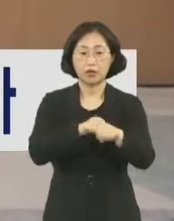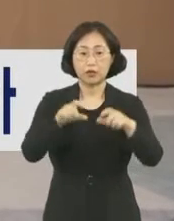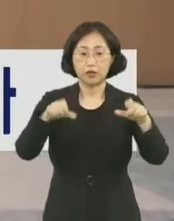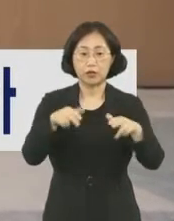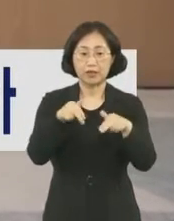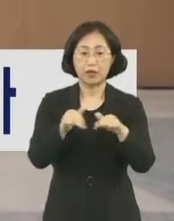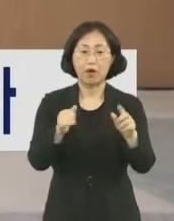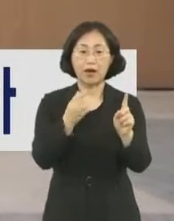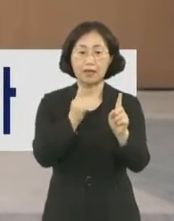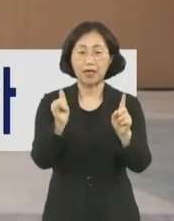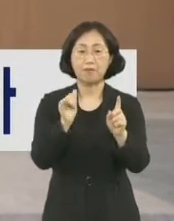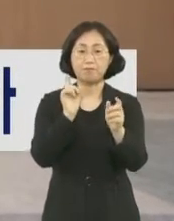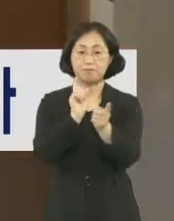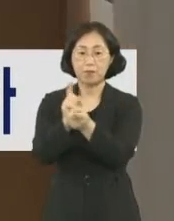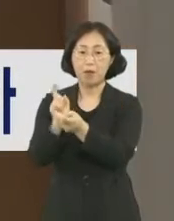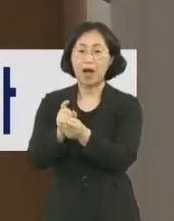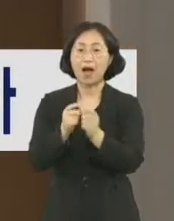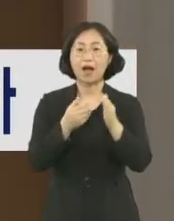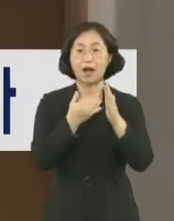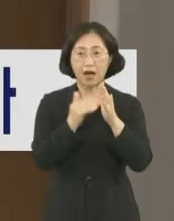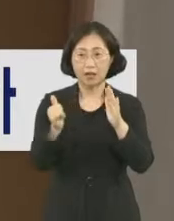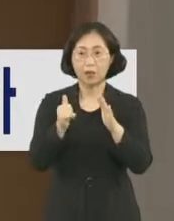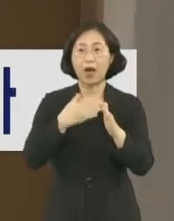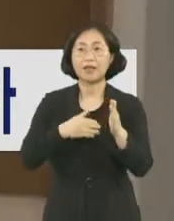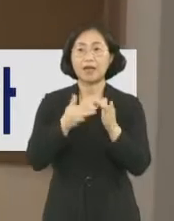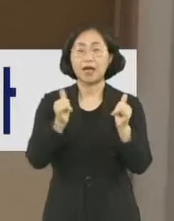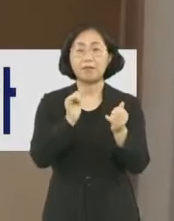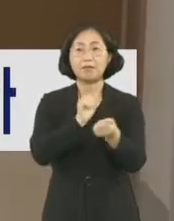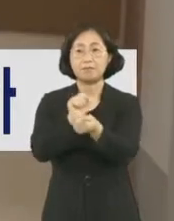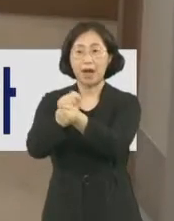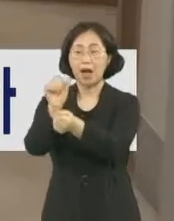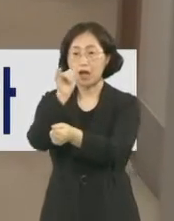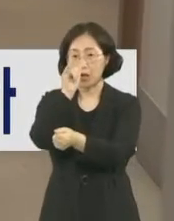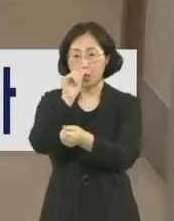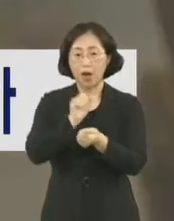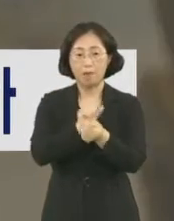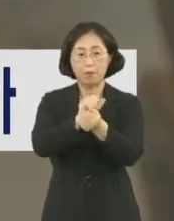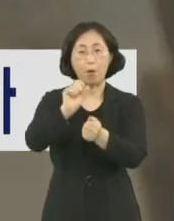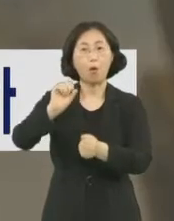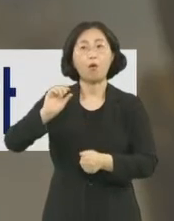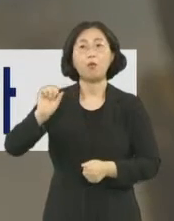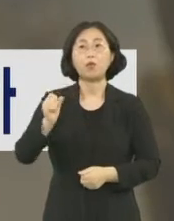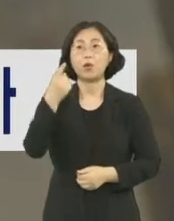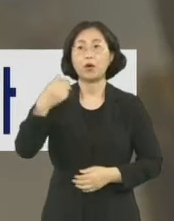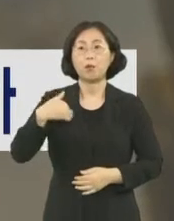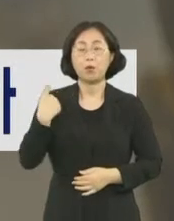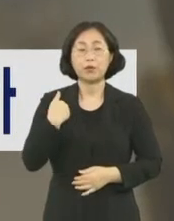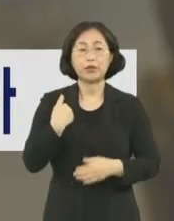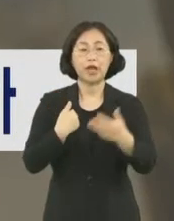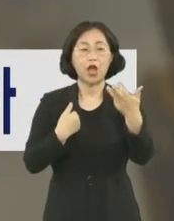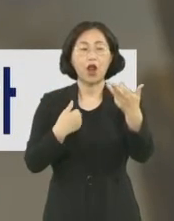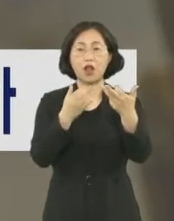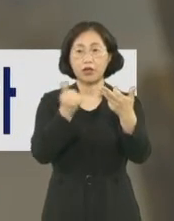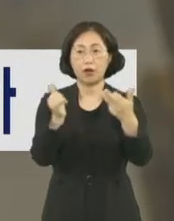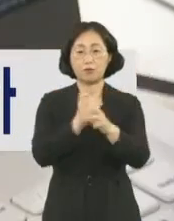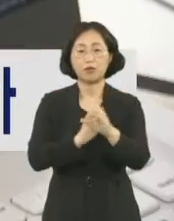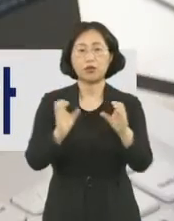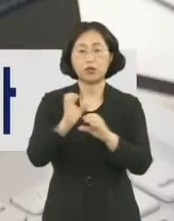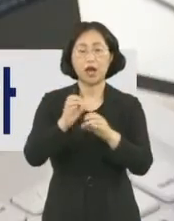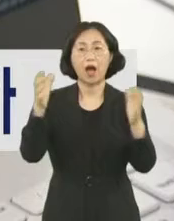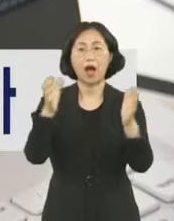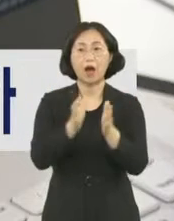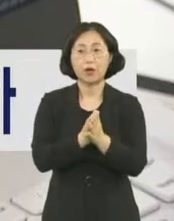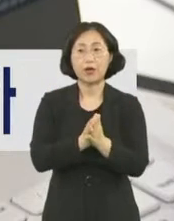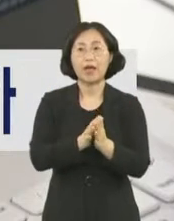직원 확진 자와 접촉한 가족과 지인 이 추가 학생 됐고 감염경로 미상의 확진 자가 18명 수가 대 하루사이에